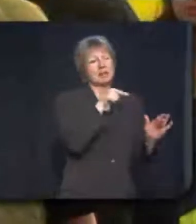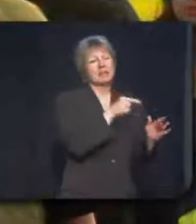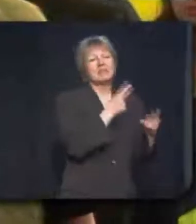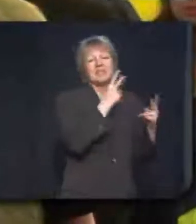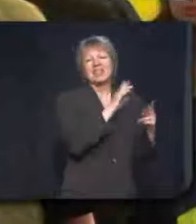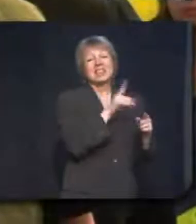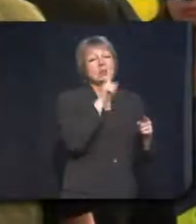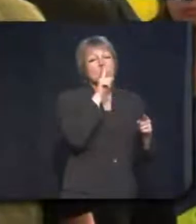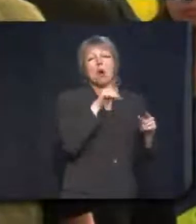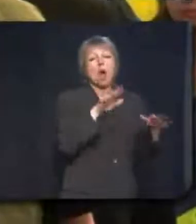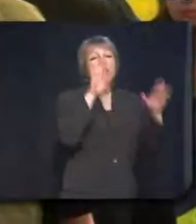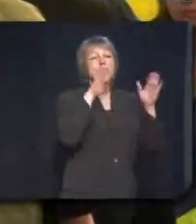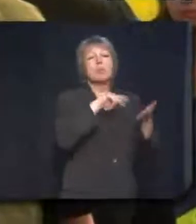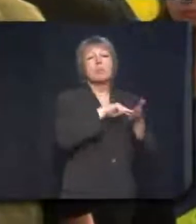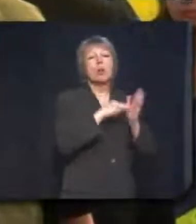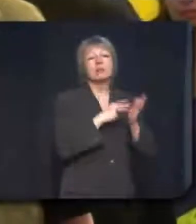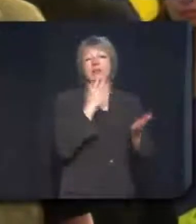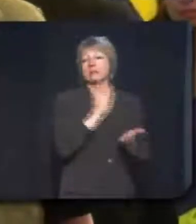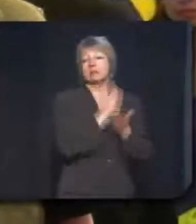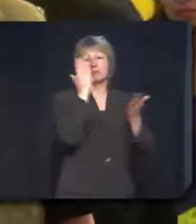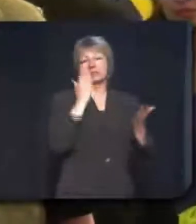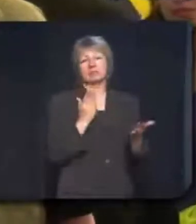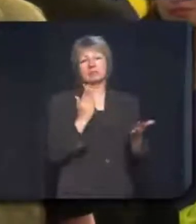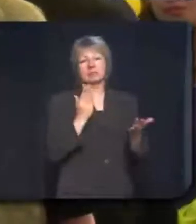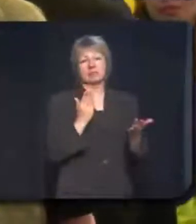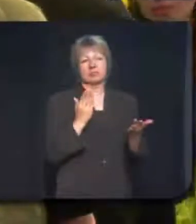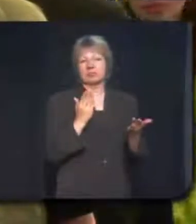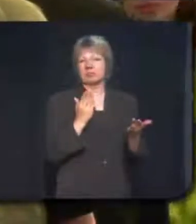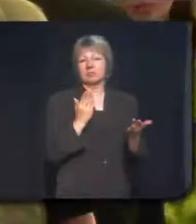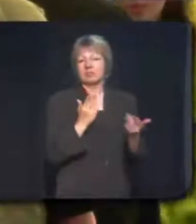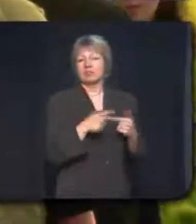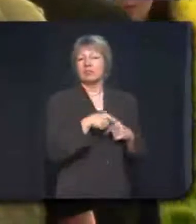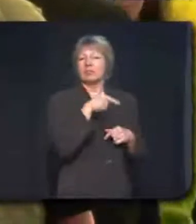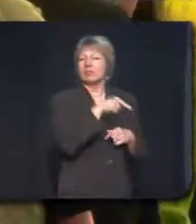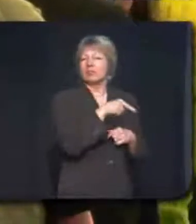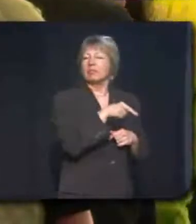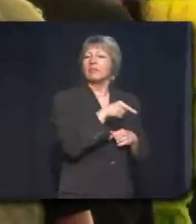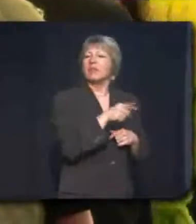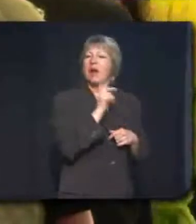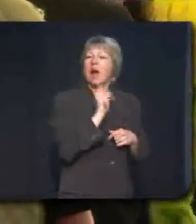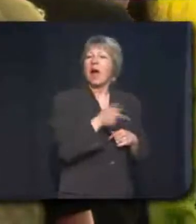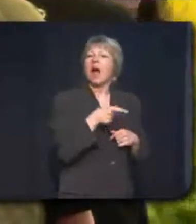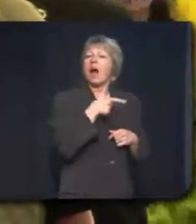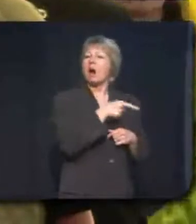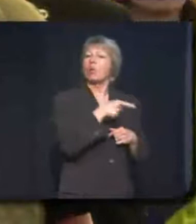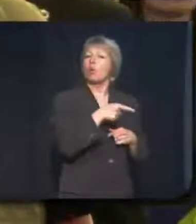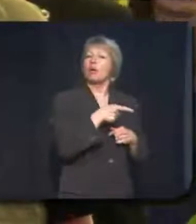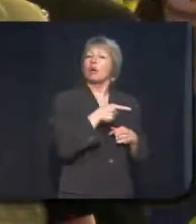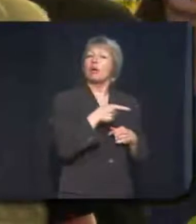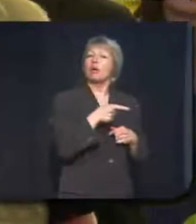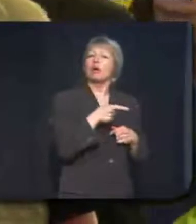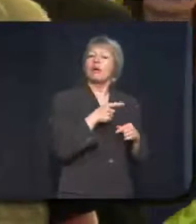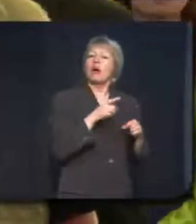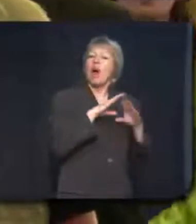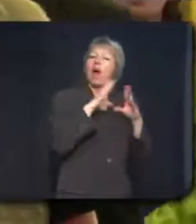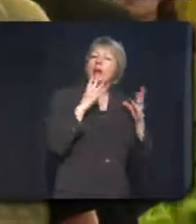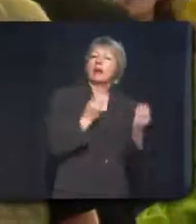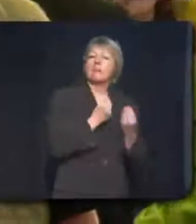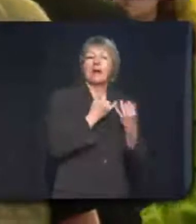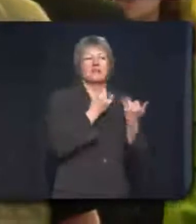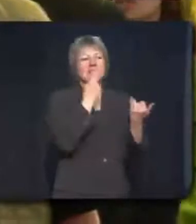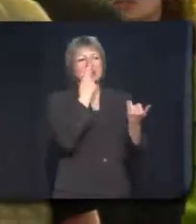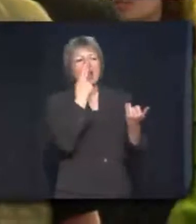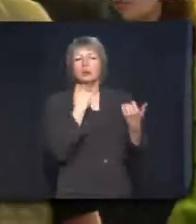Asylpolitik und diesen Antrag geht es letzten Endes um einem Bekenntnis zur Universität der Menschen würde weil wie aktuell